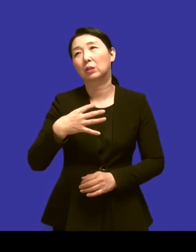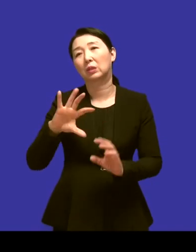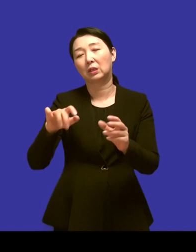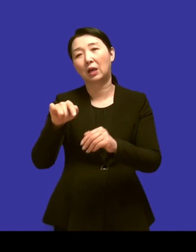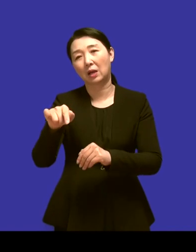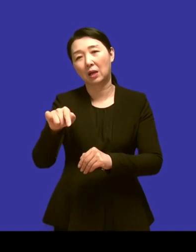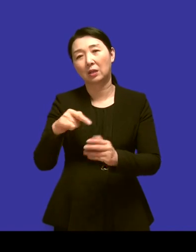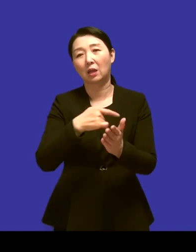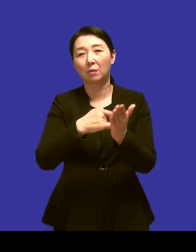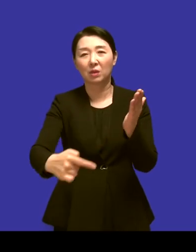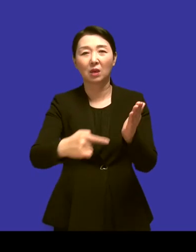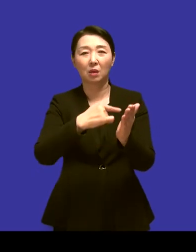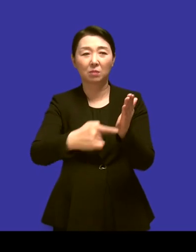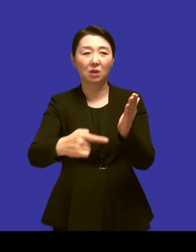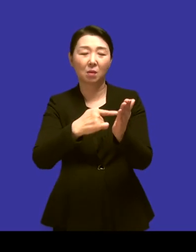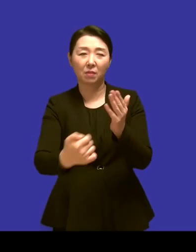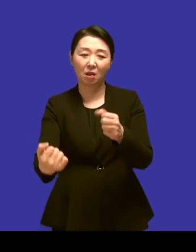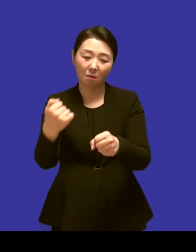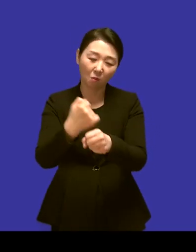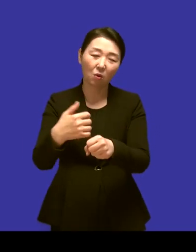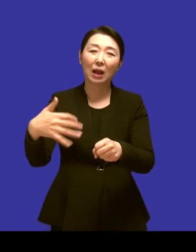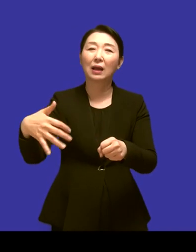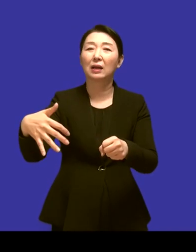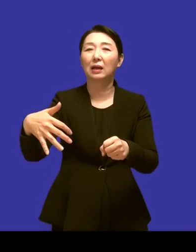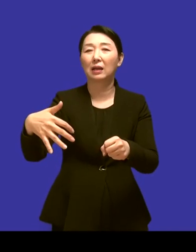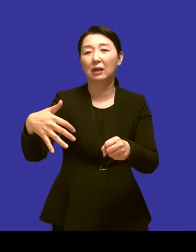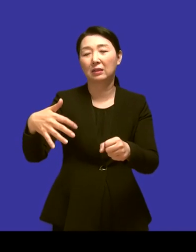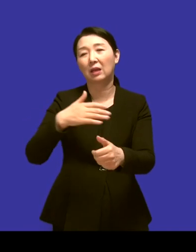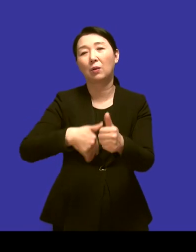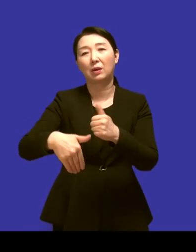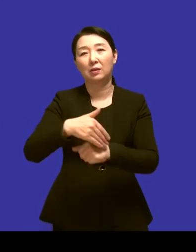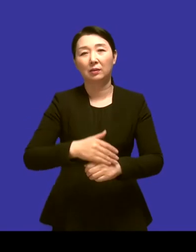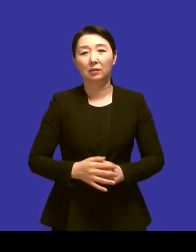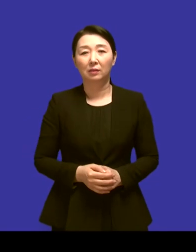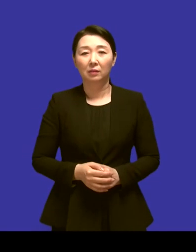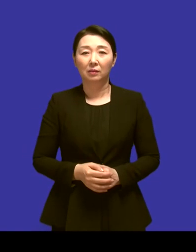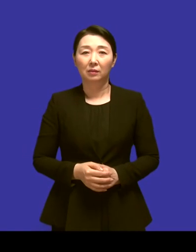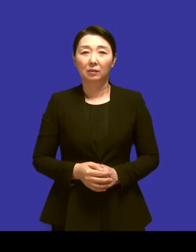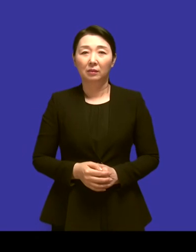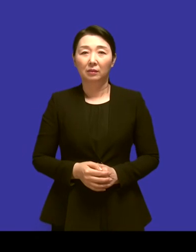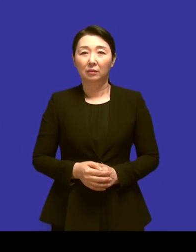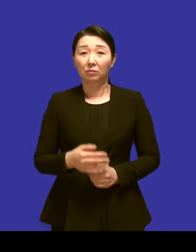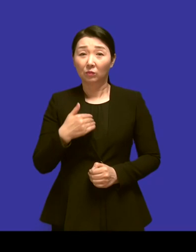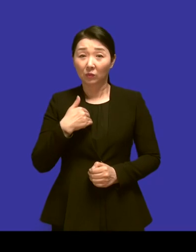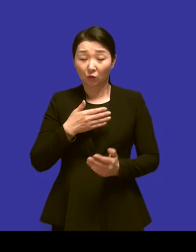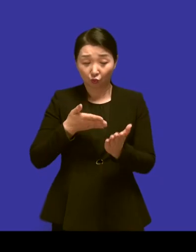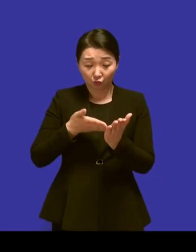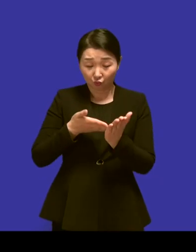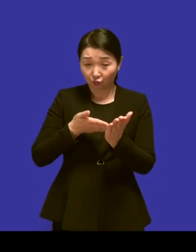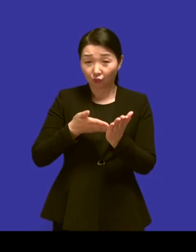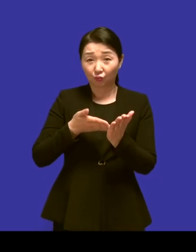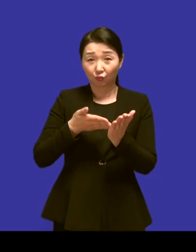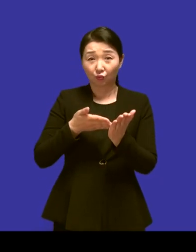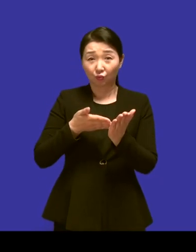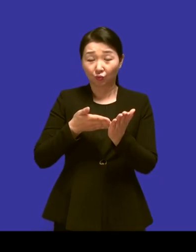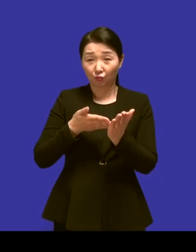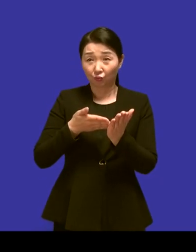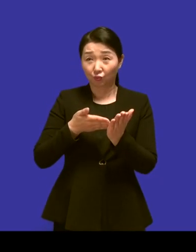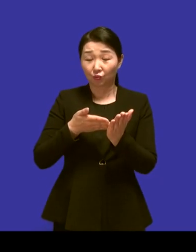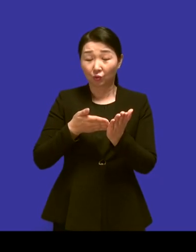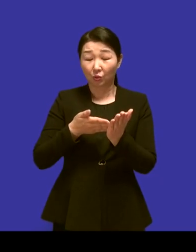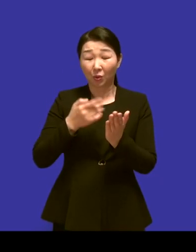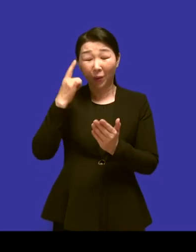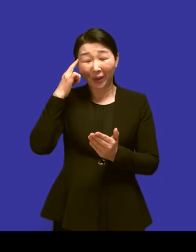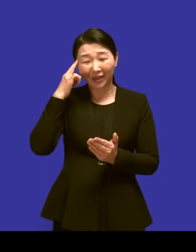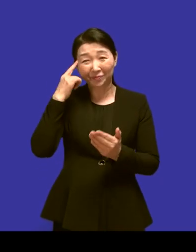국가였어서 피해가 제대로 복구되지 않는 상황이었어가지고 그때 그걸 뉴스에서 딱 그 밥을 먹다 아침에